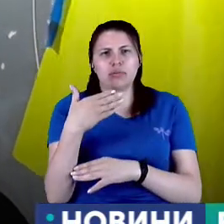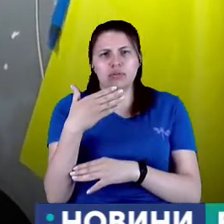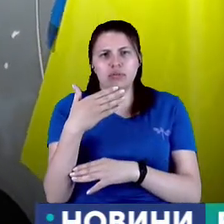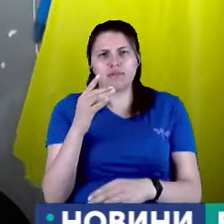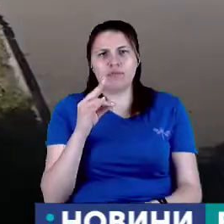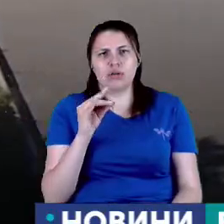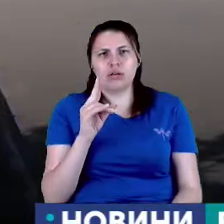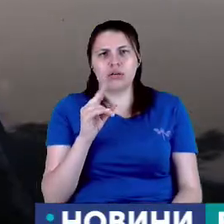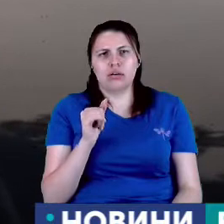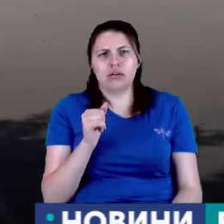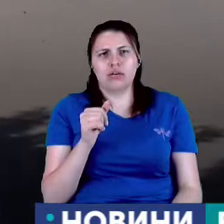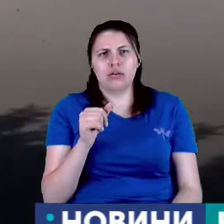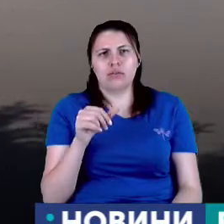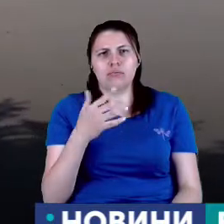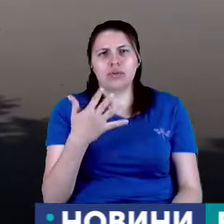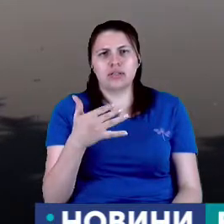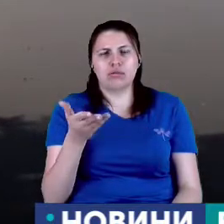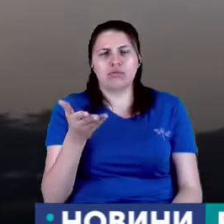автівок.